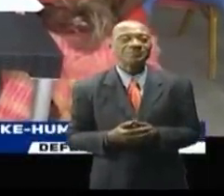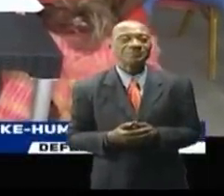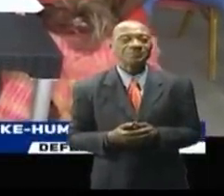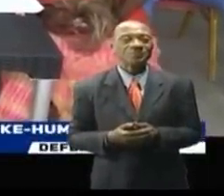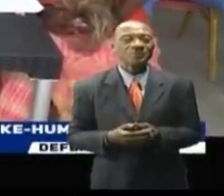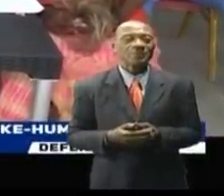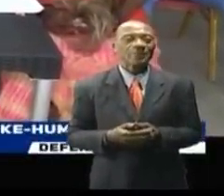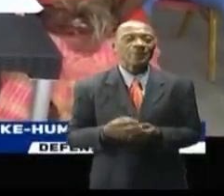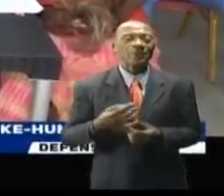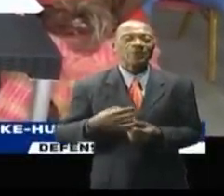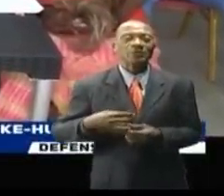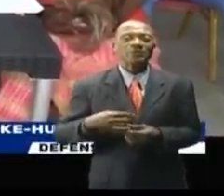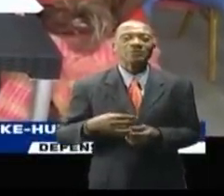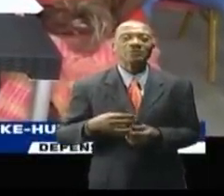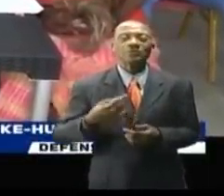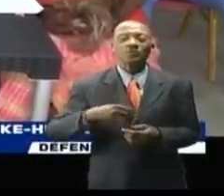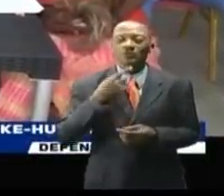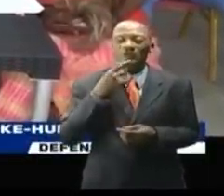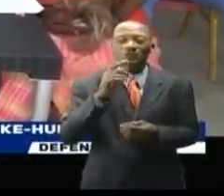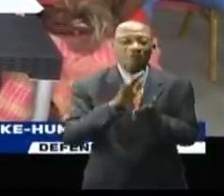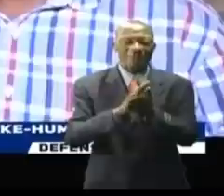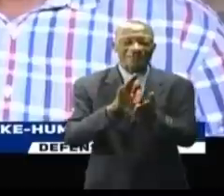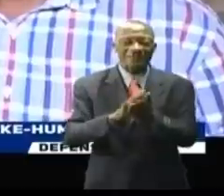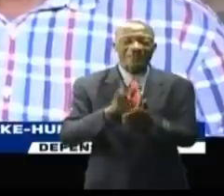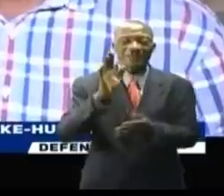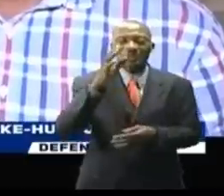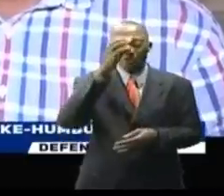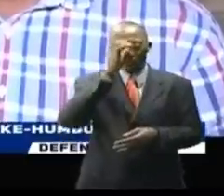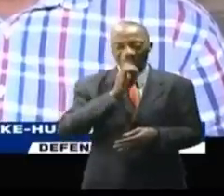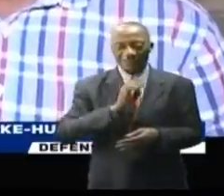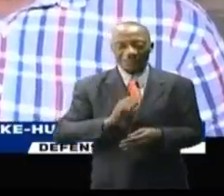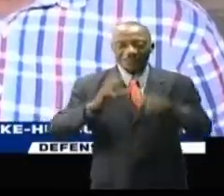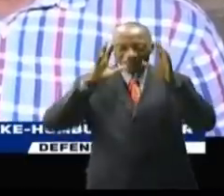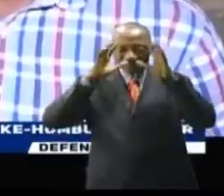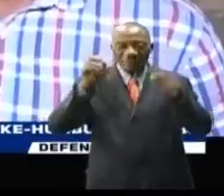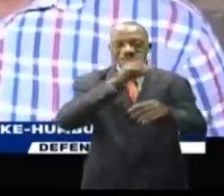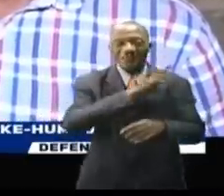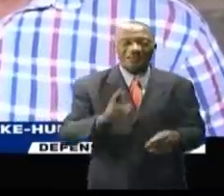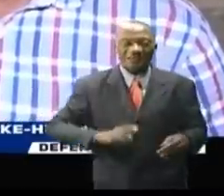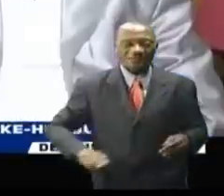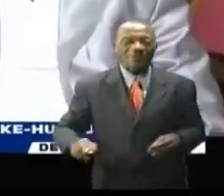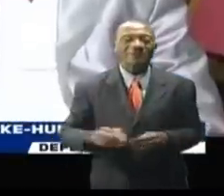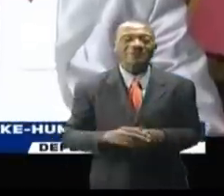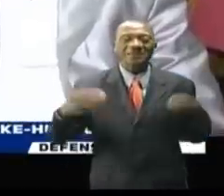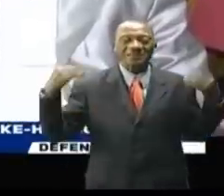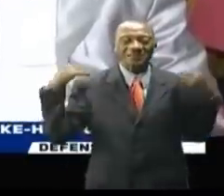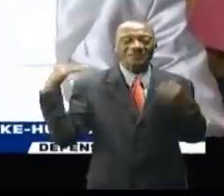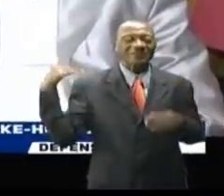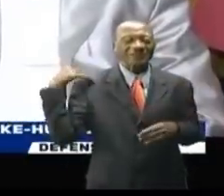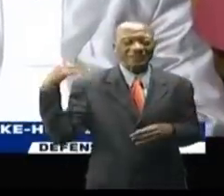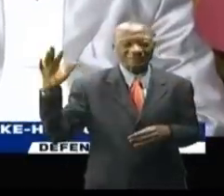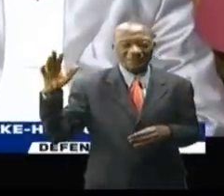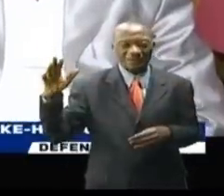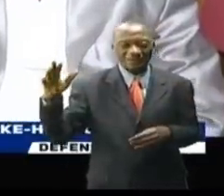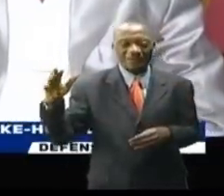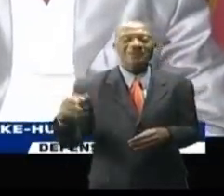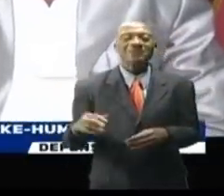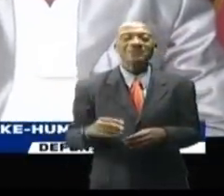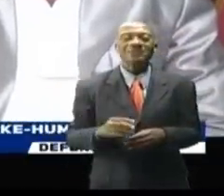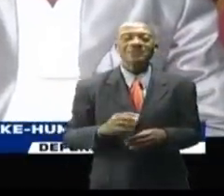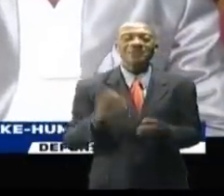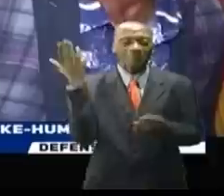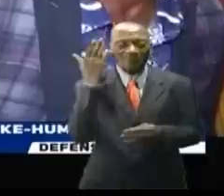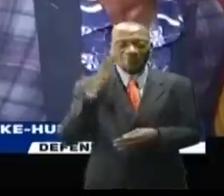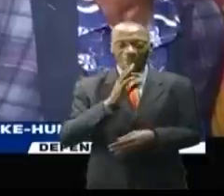la République, chef de l'État et garant de la nation, Félix-Antoine Tshisekedi